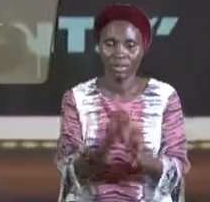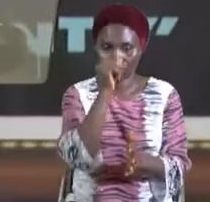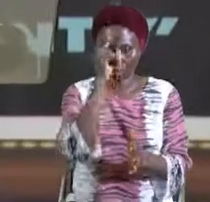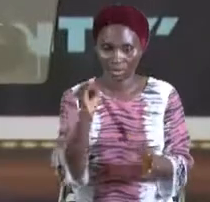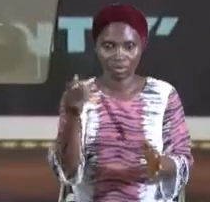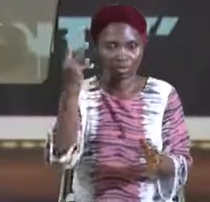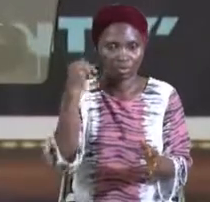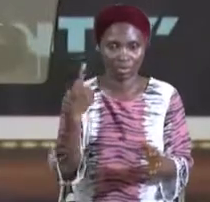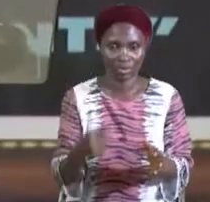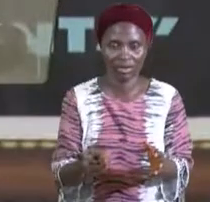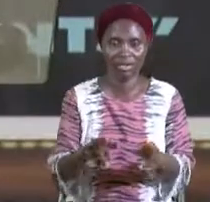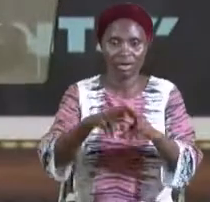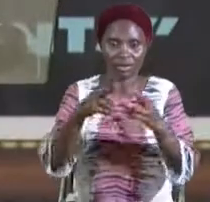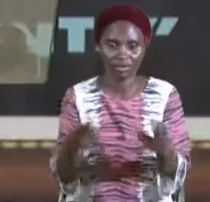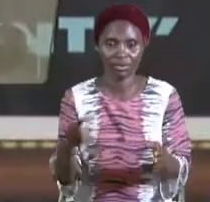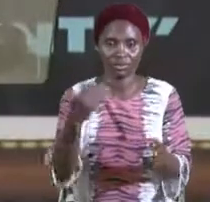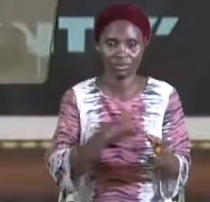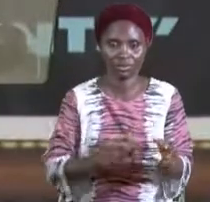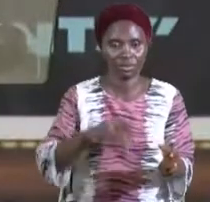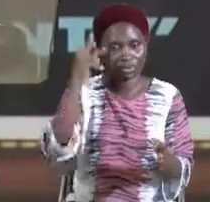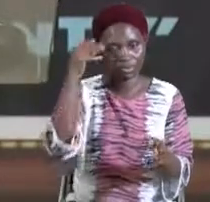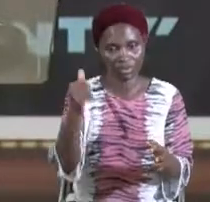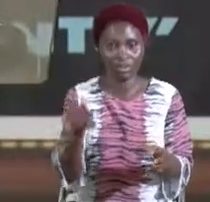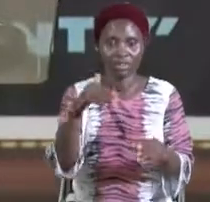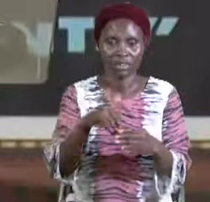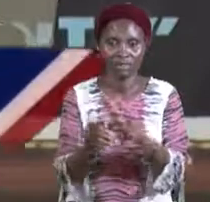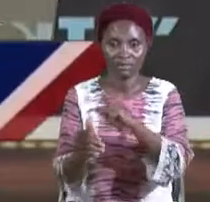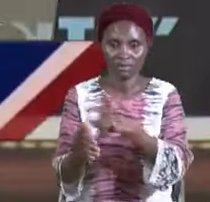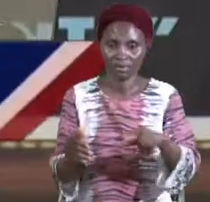une révélation du Seigneur lui-même.